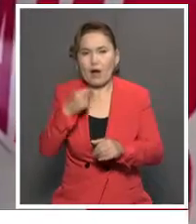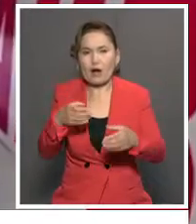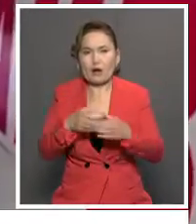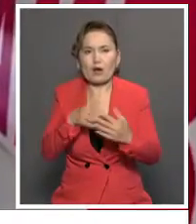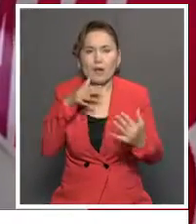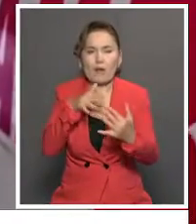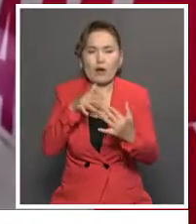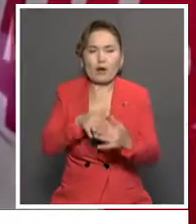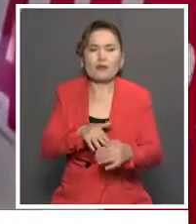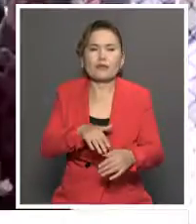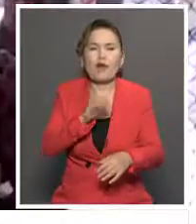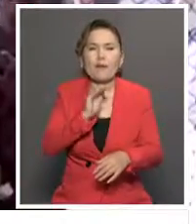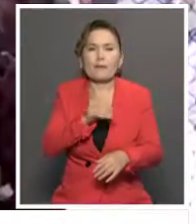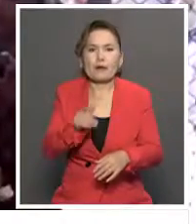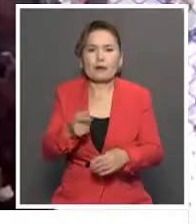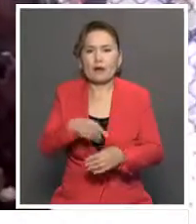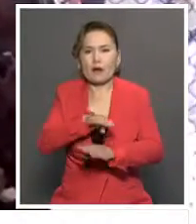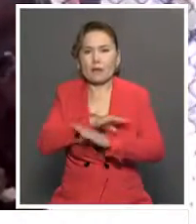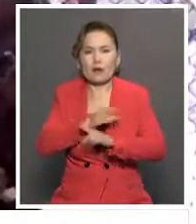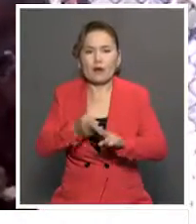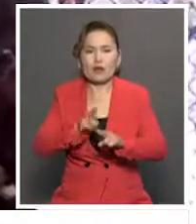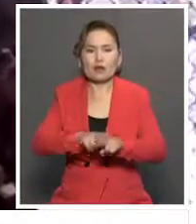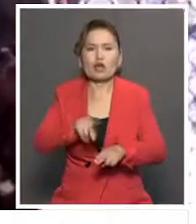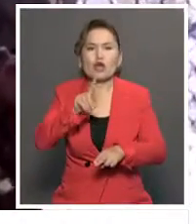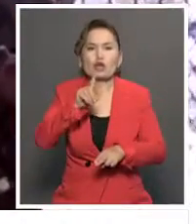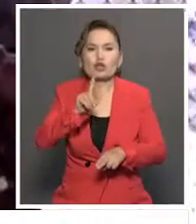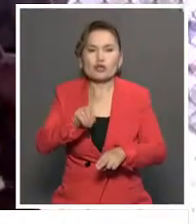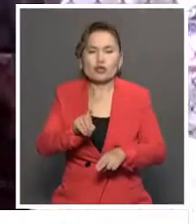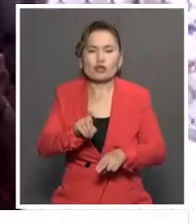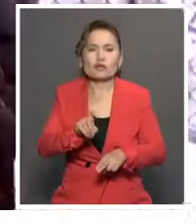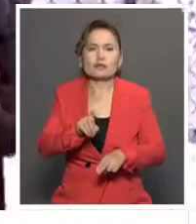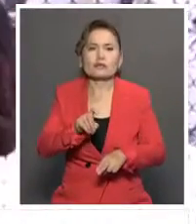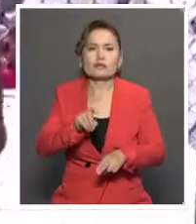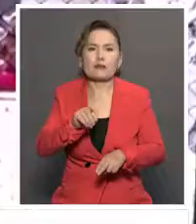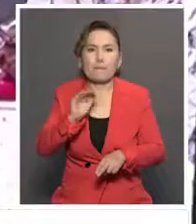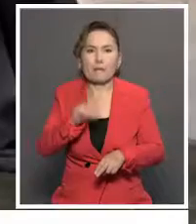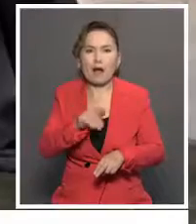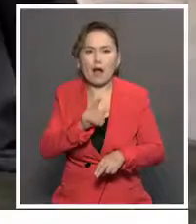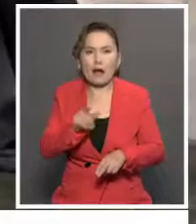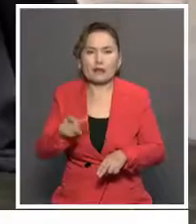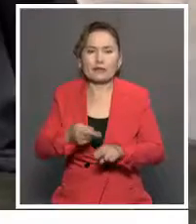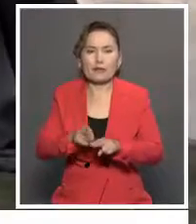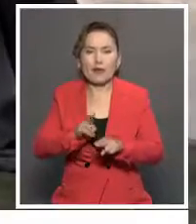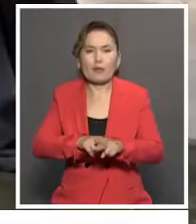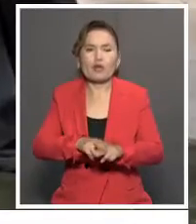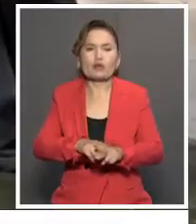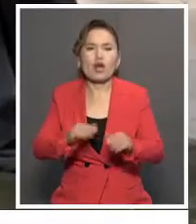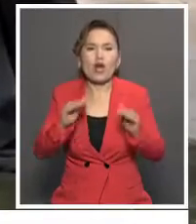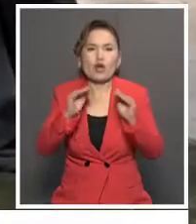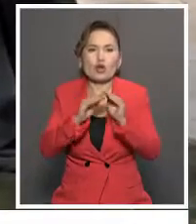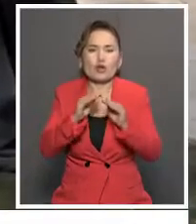1000-нан астам бейбіт тұрғын қаза тапқан. Тағы 100-ден мың адам үйлерін тастап кеткен. Олар көшелерде